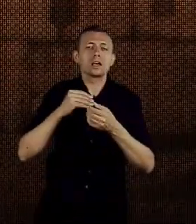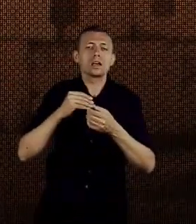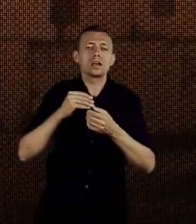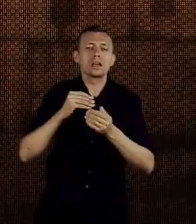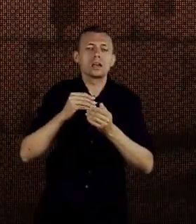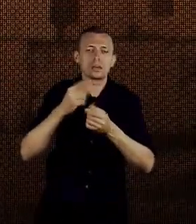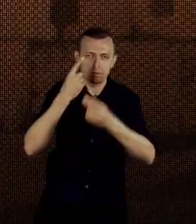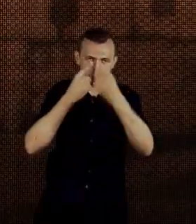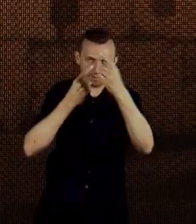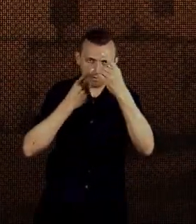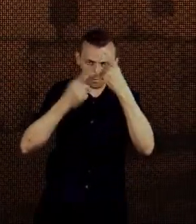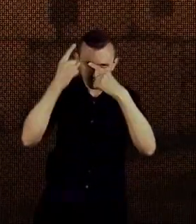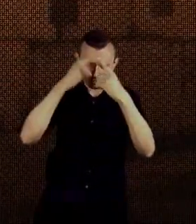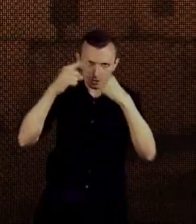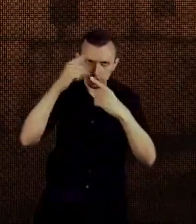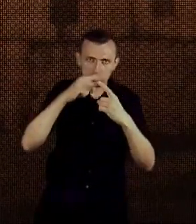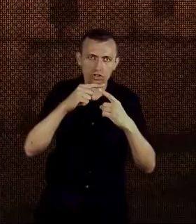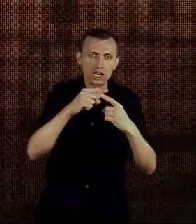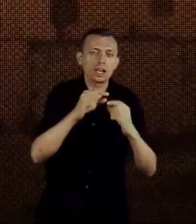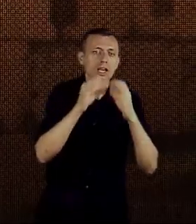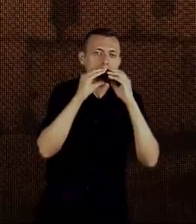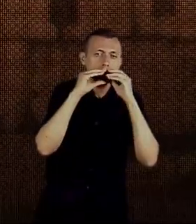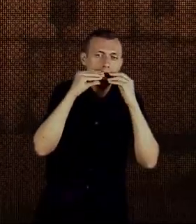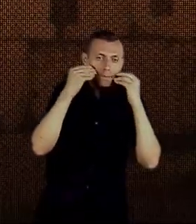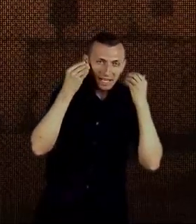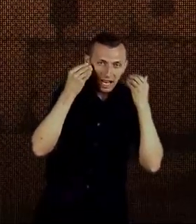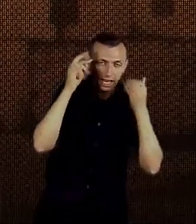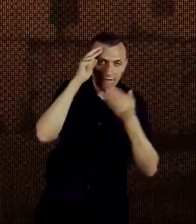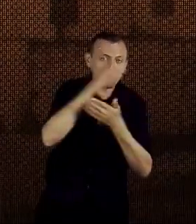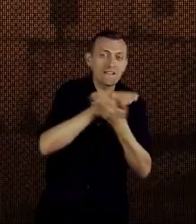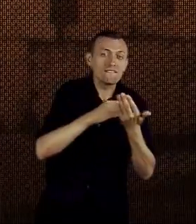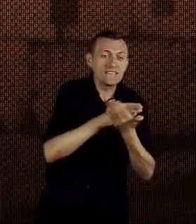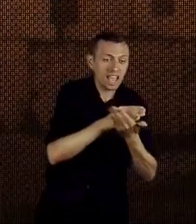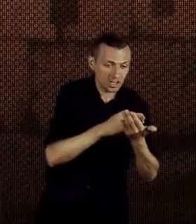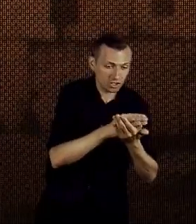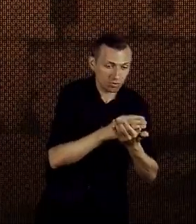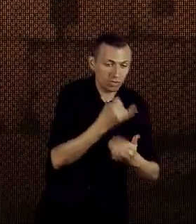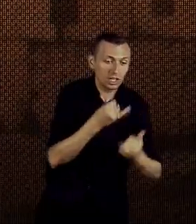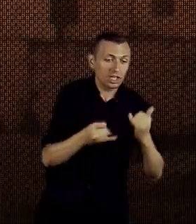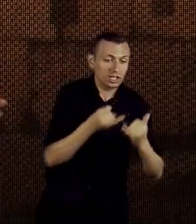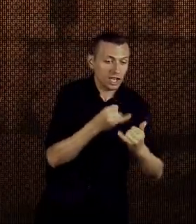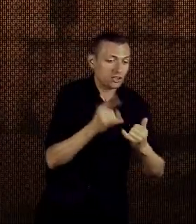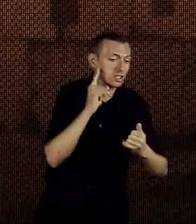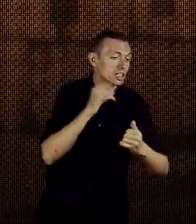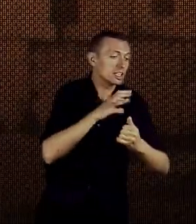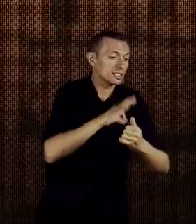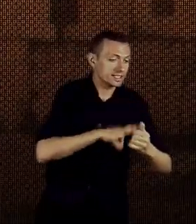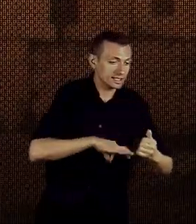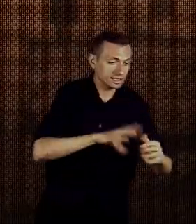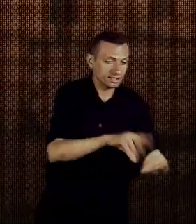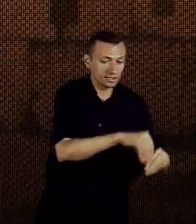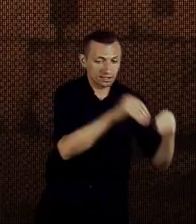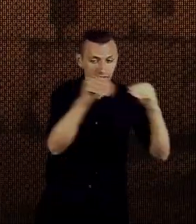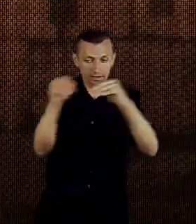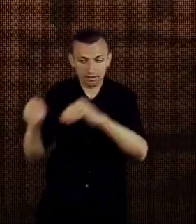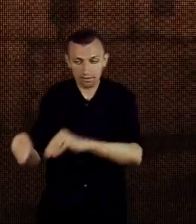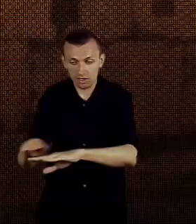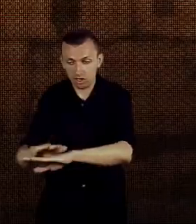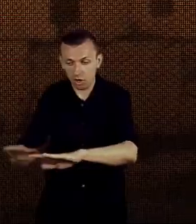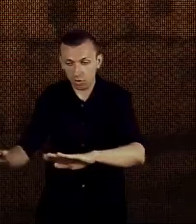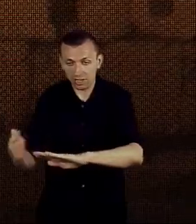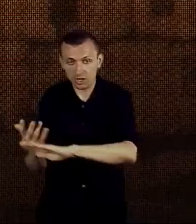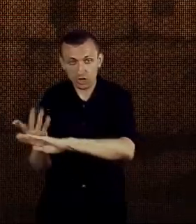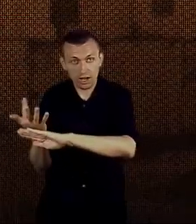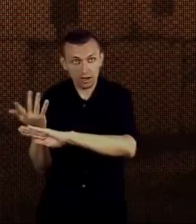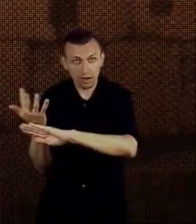umarłych. Abraham nie wiedział, jak to się może stać. Nigdy tego nie widział. On wyciągnął